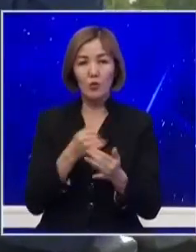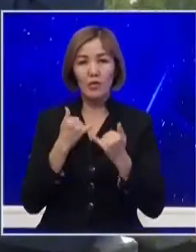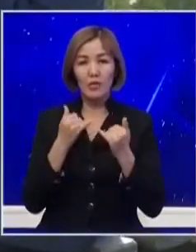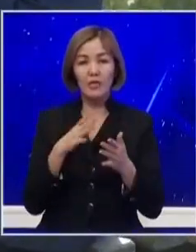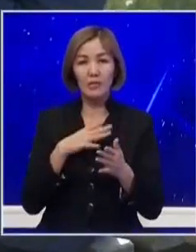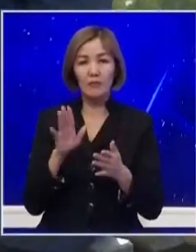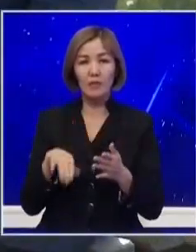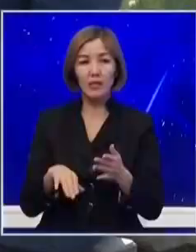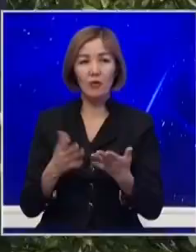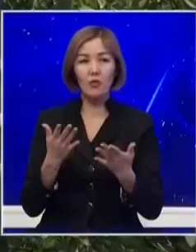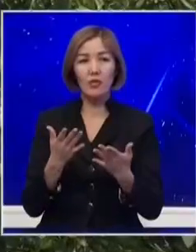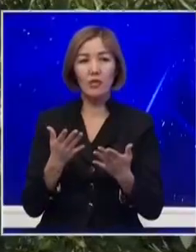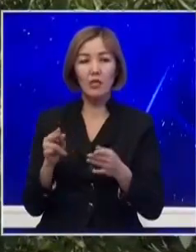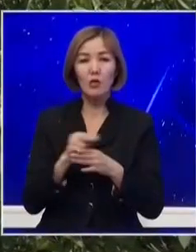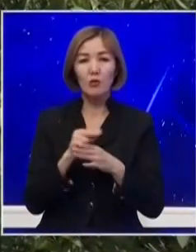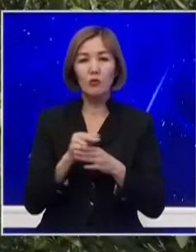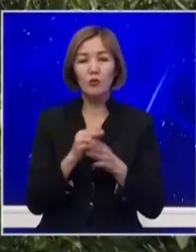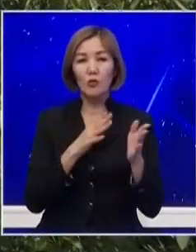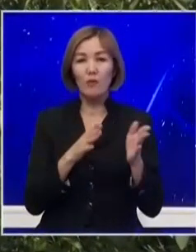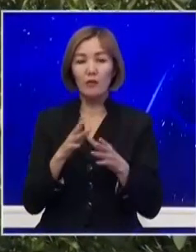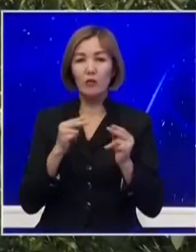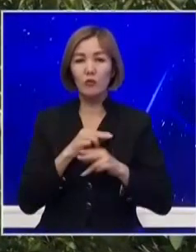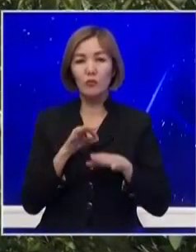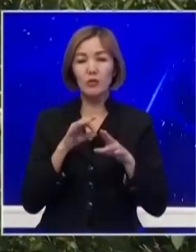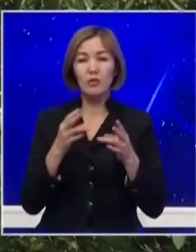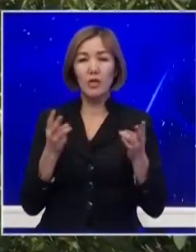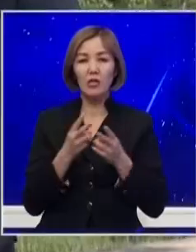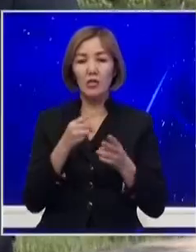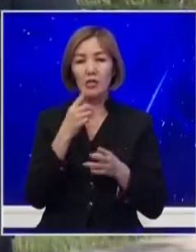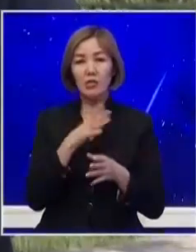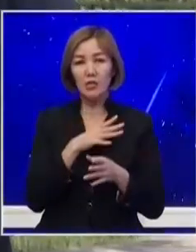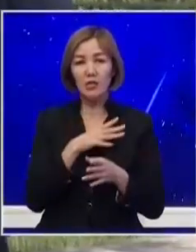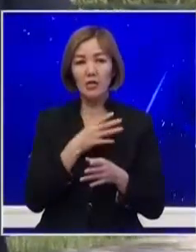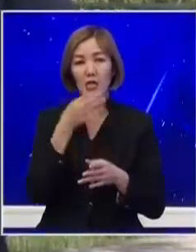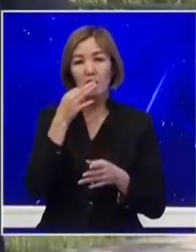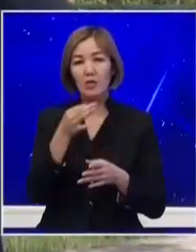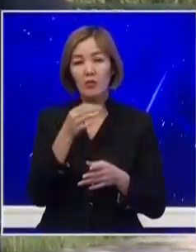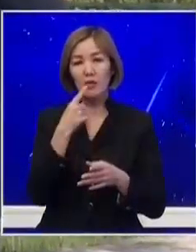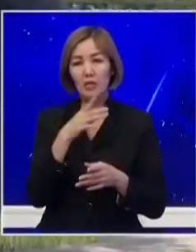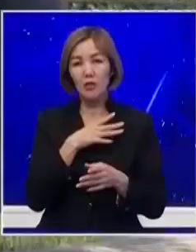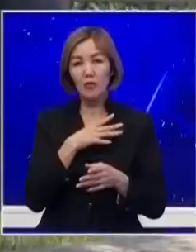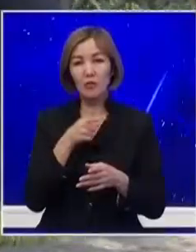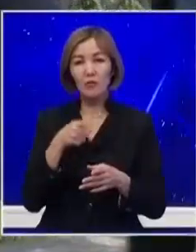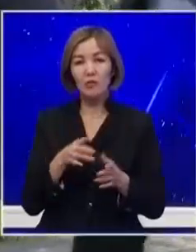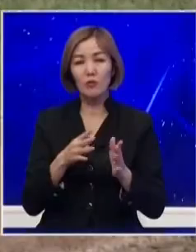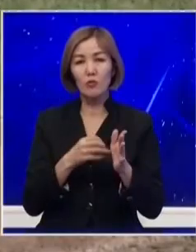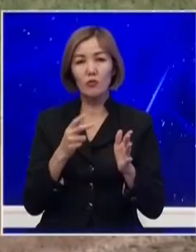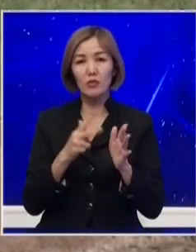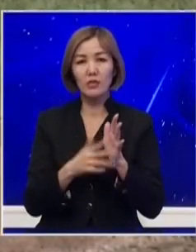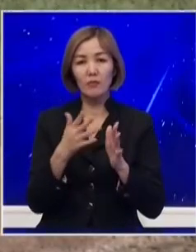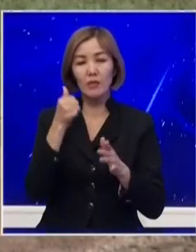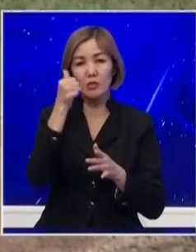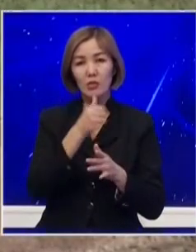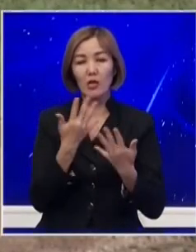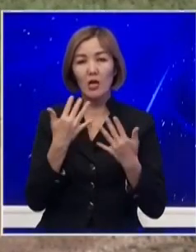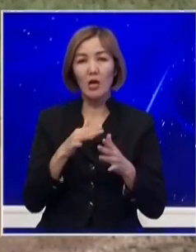Артынша облыстың ауласына жөндеу және абаттандыру жұмыстары қажет екенін жеткізді. Жауаптылардың мәліметінше, 1985 жылы